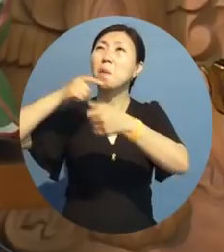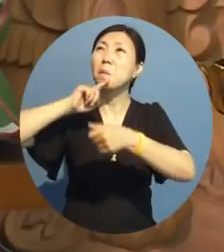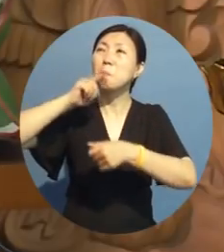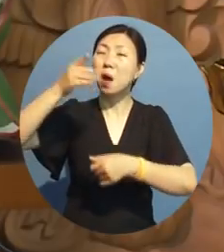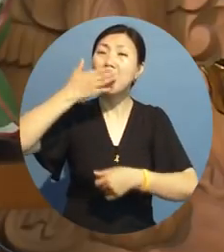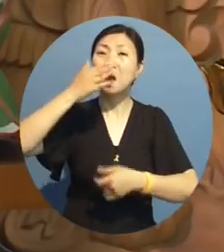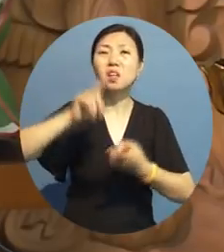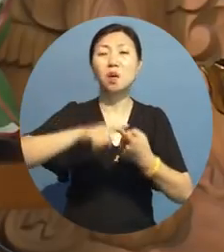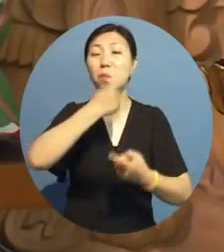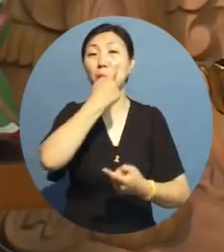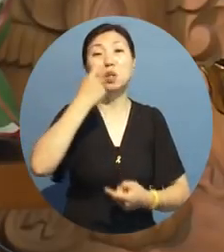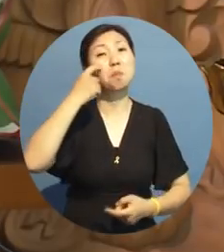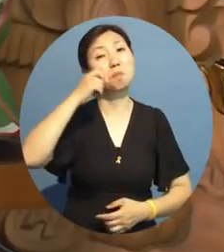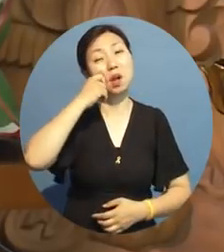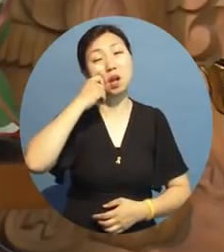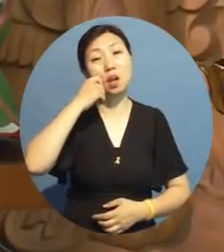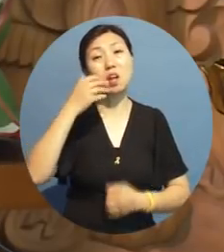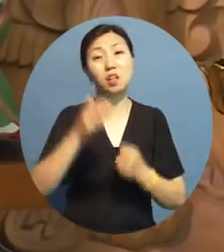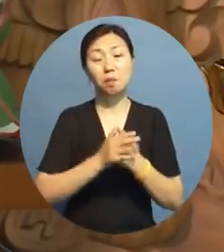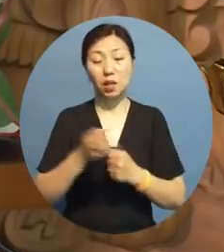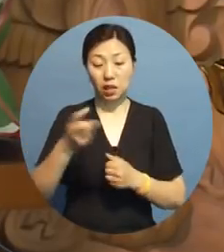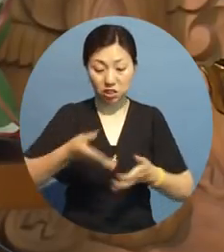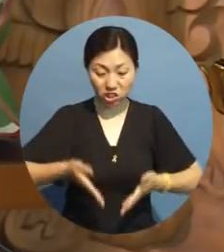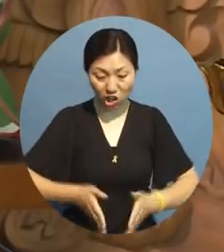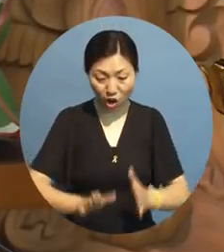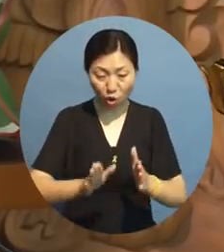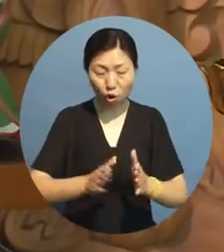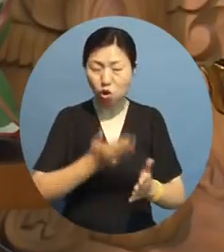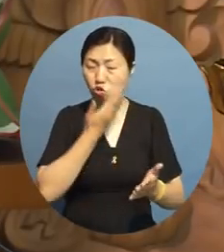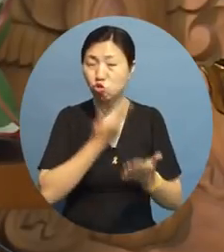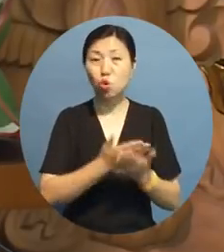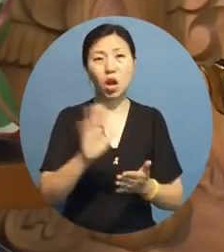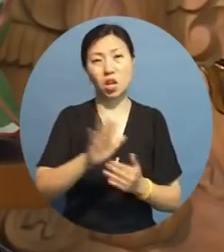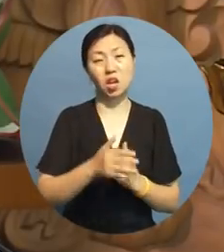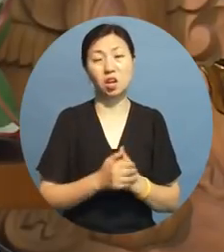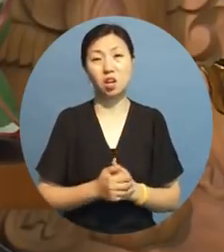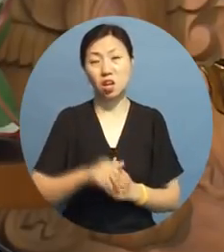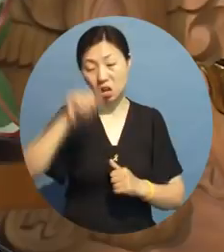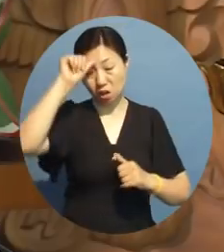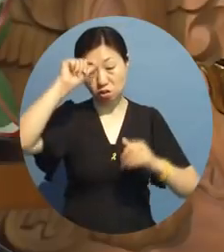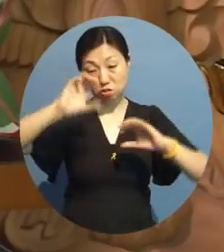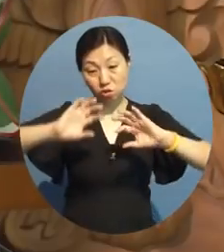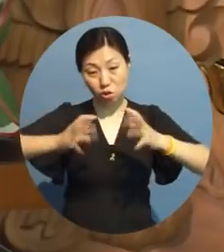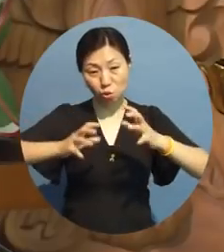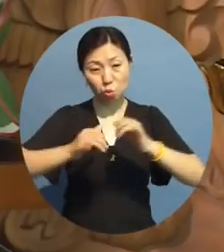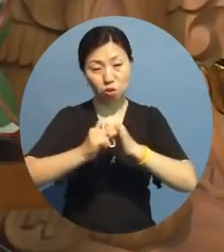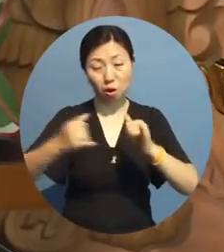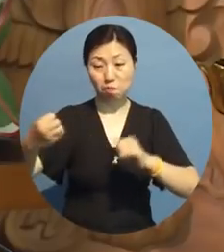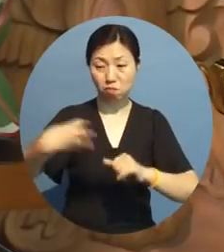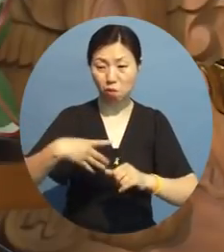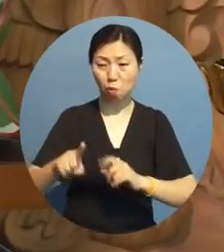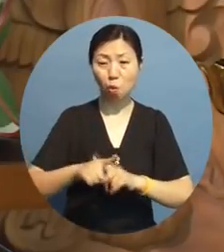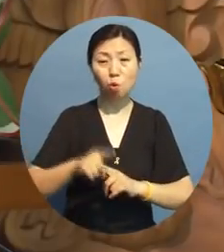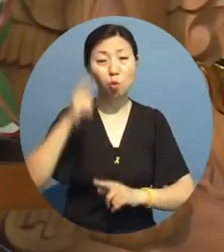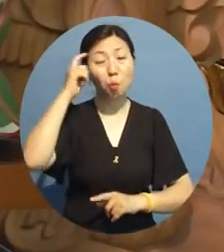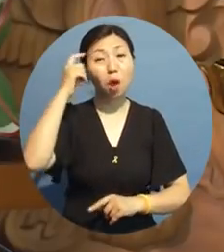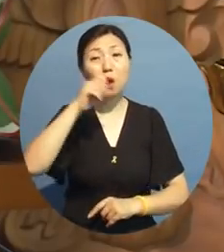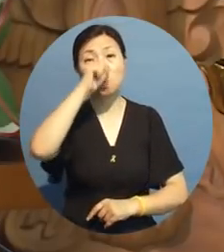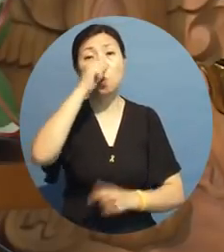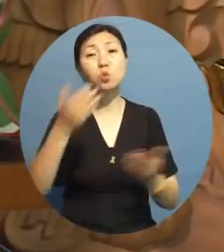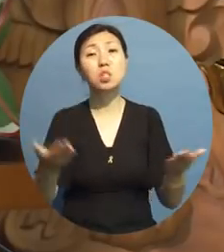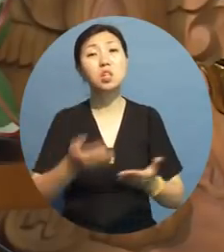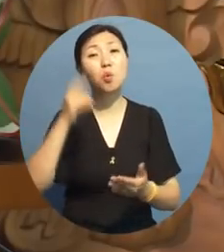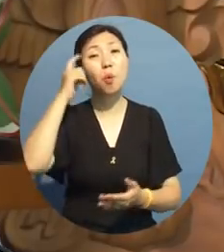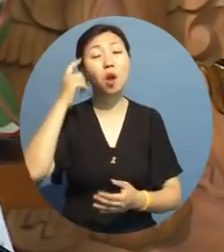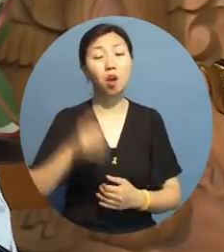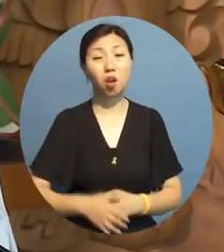그 태어나든 안 태어나든 그런 거 별로 중요 안 하다 하니까 그 사람은 인도 사람은 그럼 왜 좋은 일 하냐는 거야. 그래서